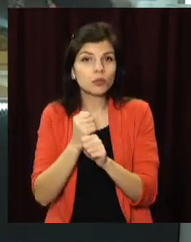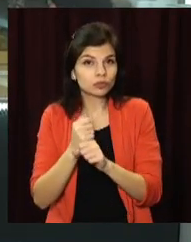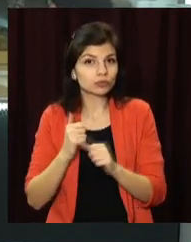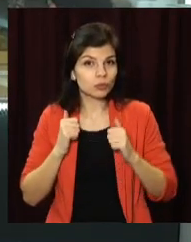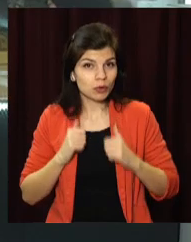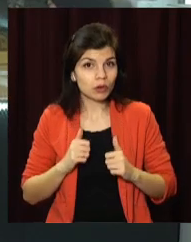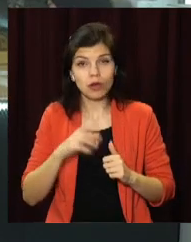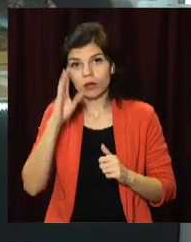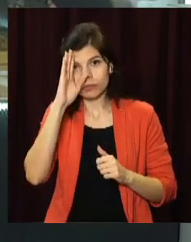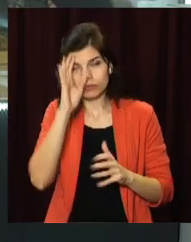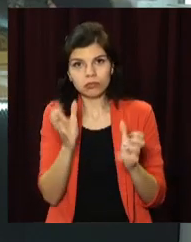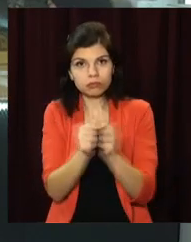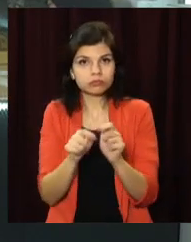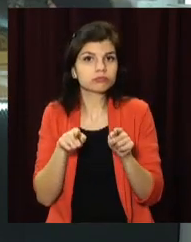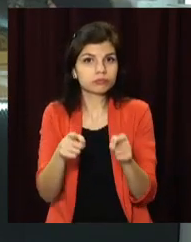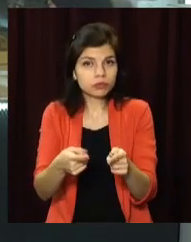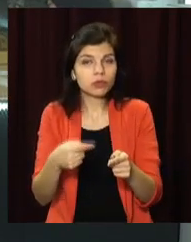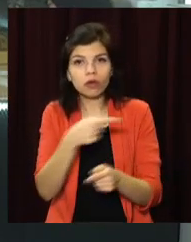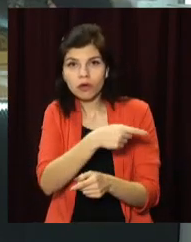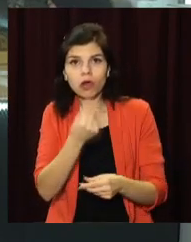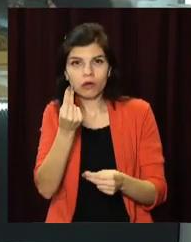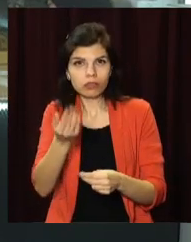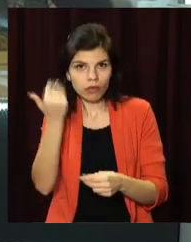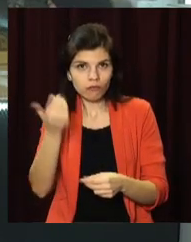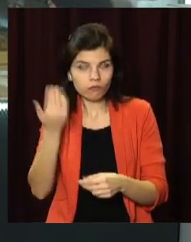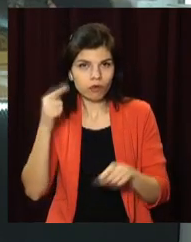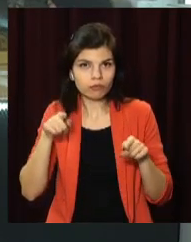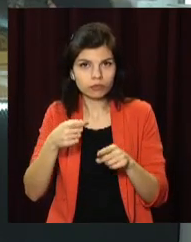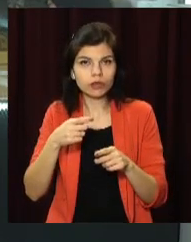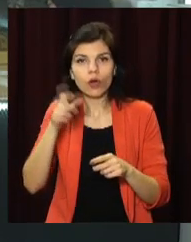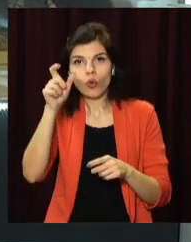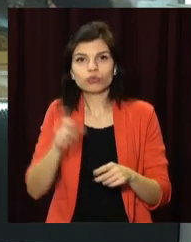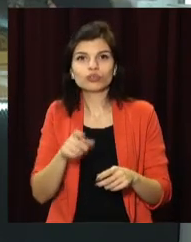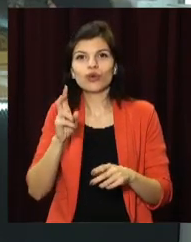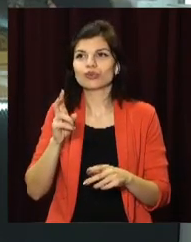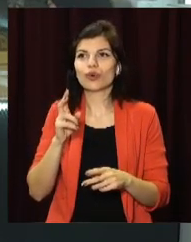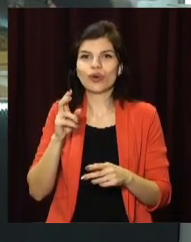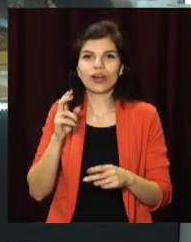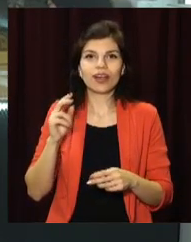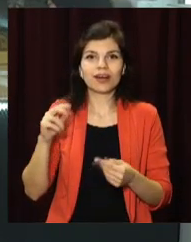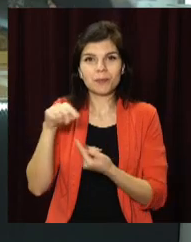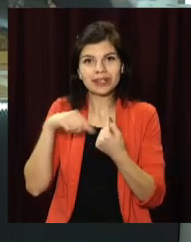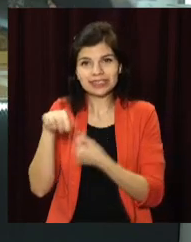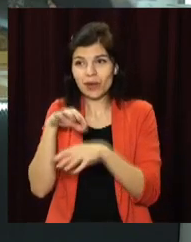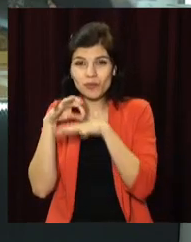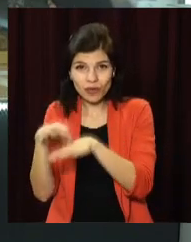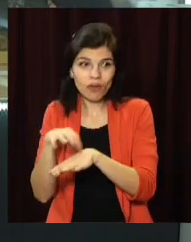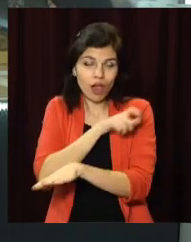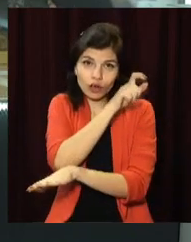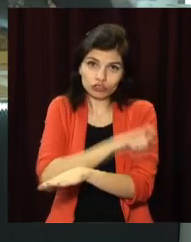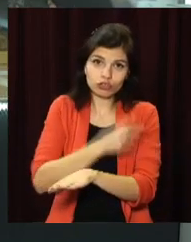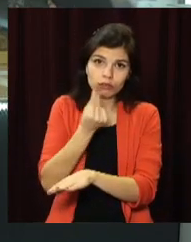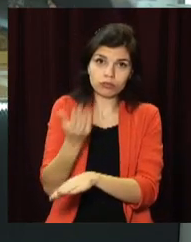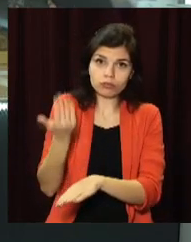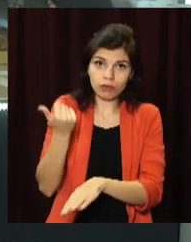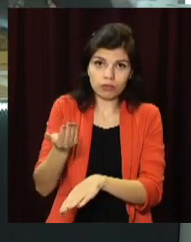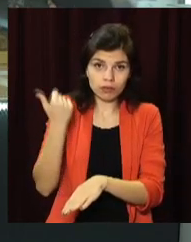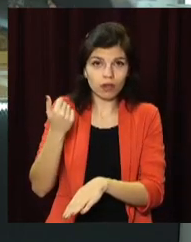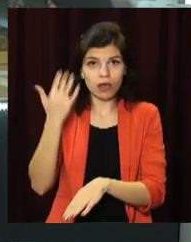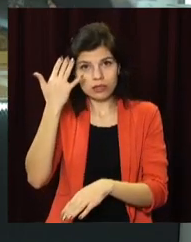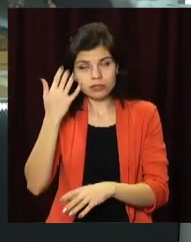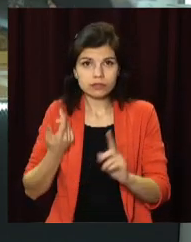Дніпрі затримали чоловіка, якого підозрюють у вимаганні грошей у приватного підприємця. За безперешкодне ведення бізнесу зловмисник та його